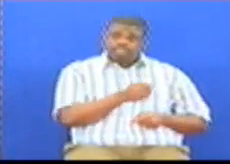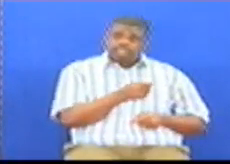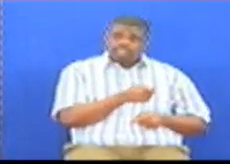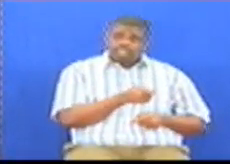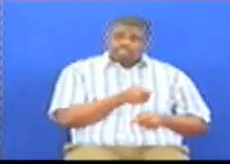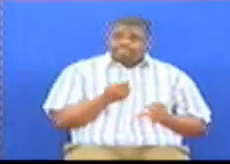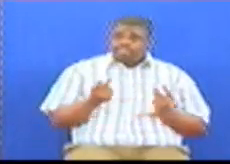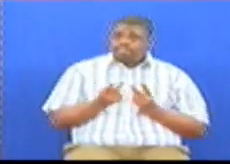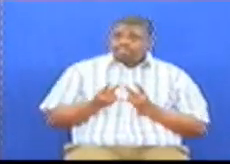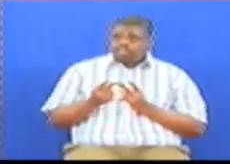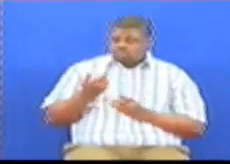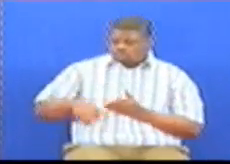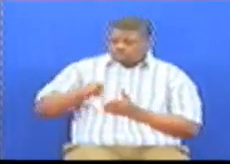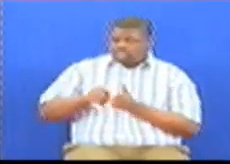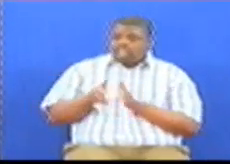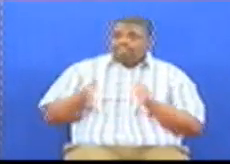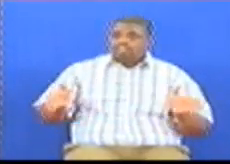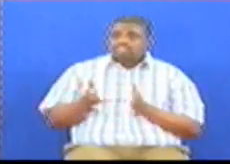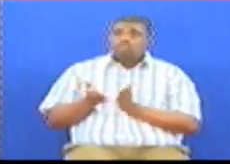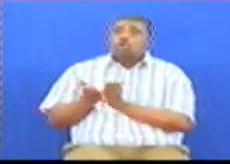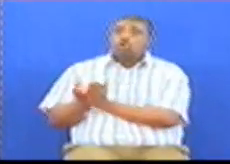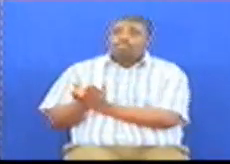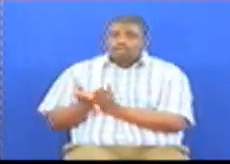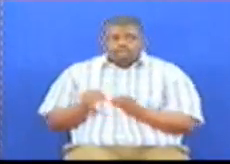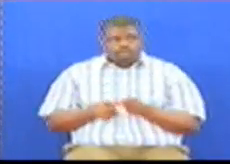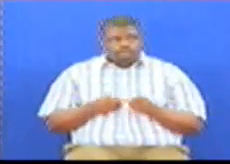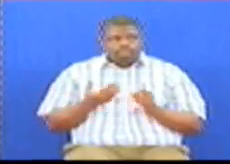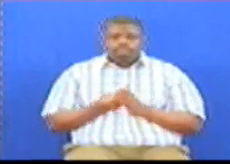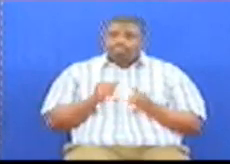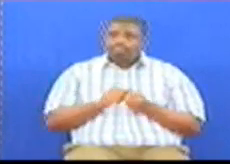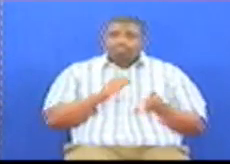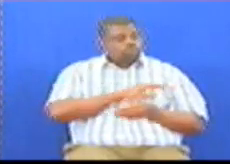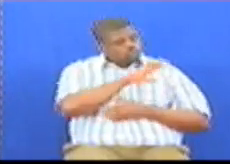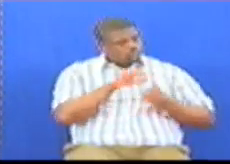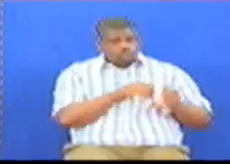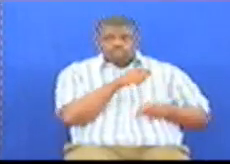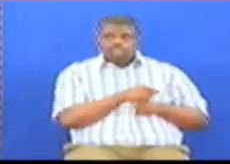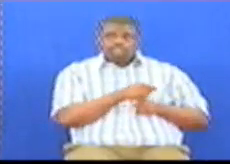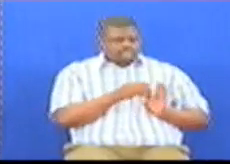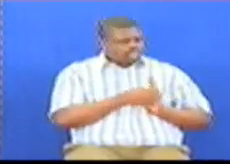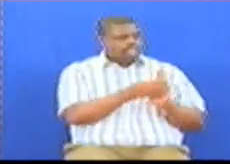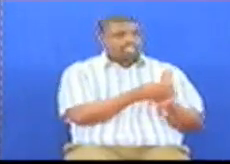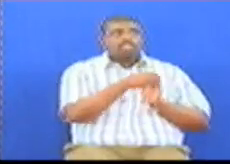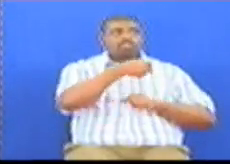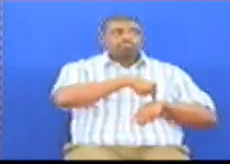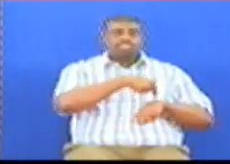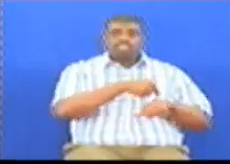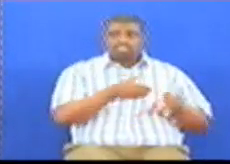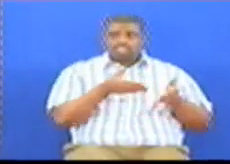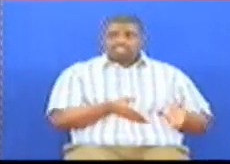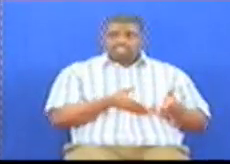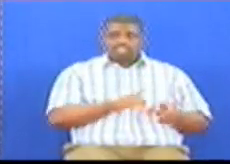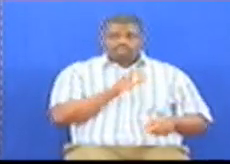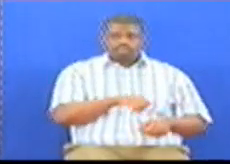pia unaongeza nafasi ya kuomba. Pamoja na haya yote mheshimiwa, ilani imetekelezwa kwa kipindi hiki cha miaka